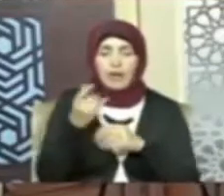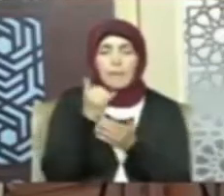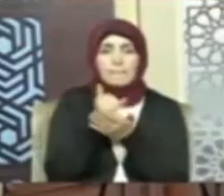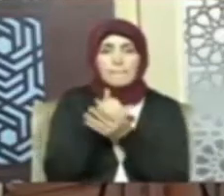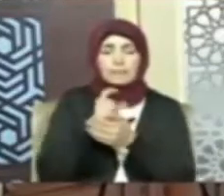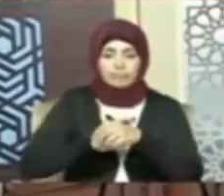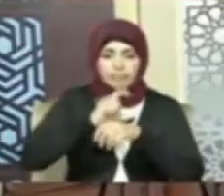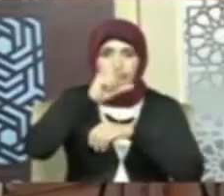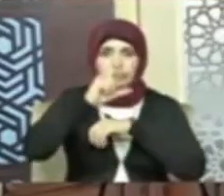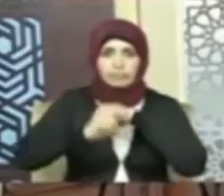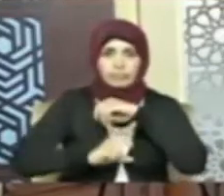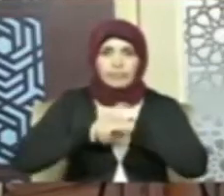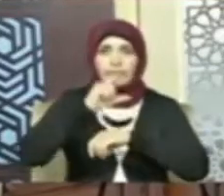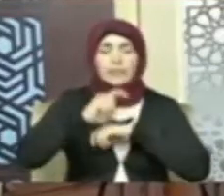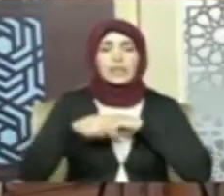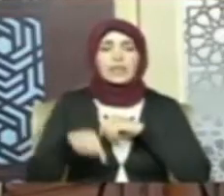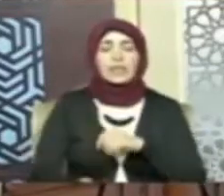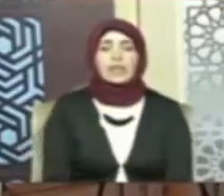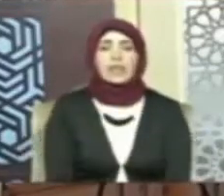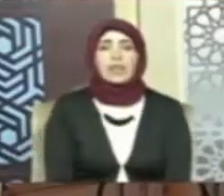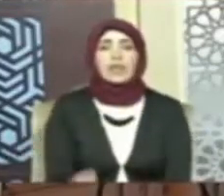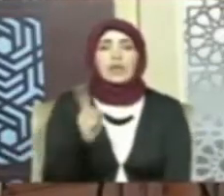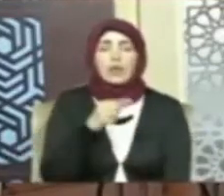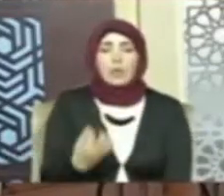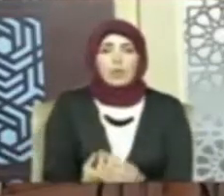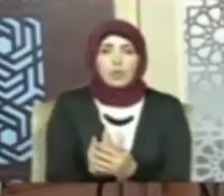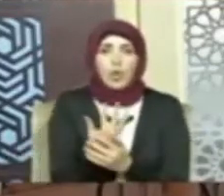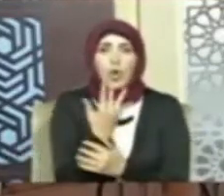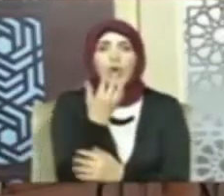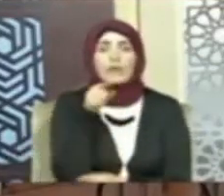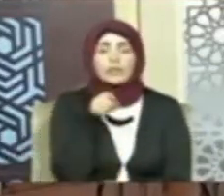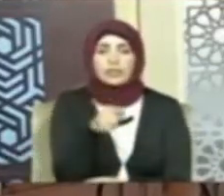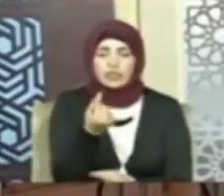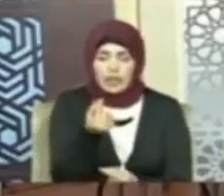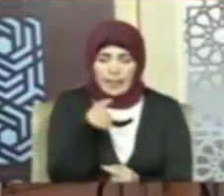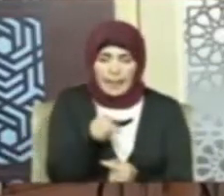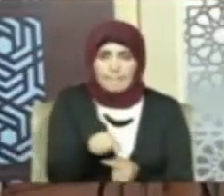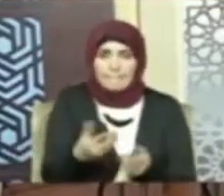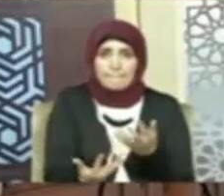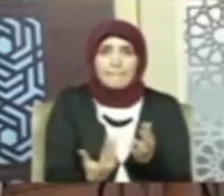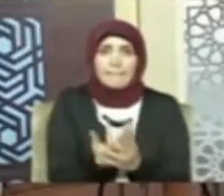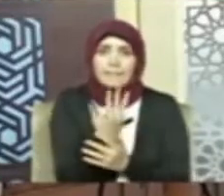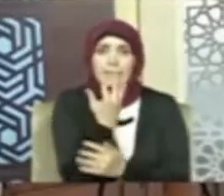النهار في الليل، وتخرج الحي من الميت،